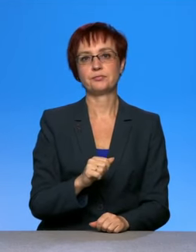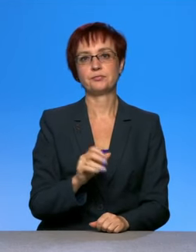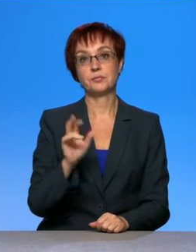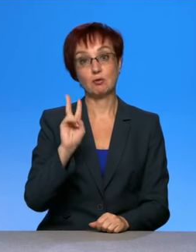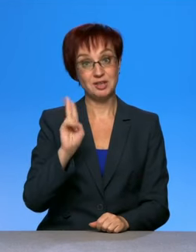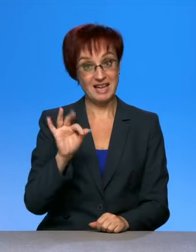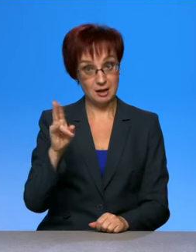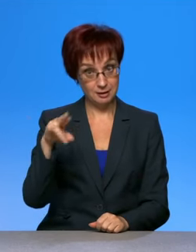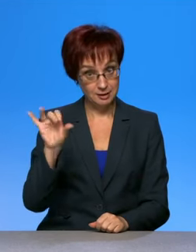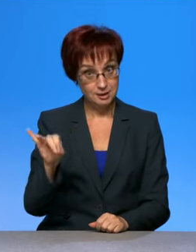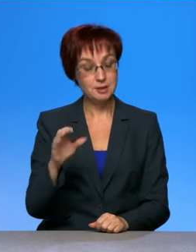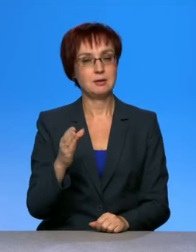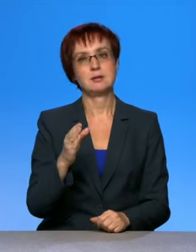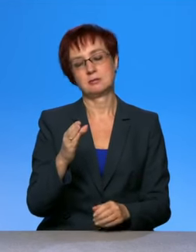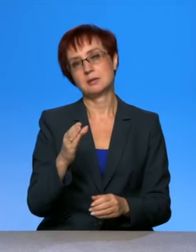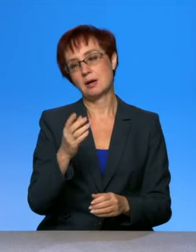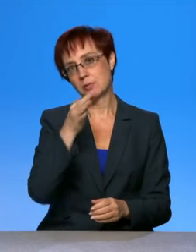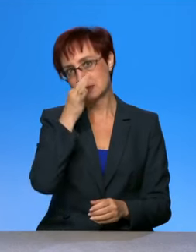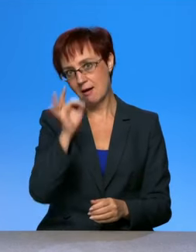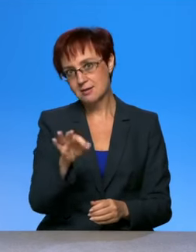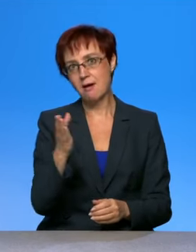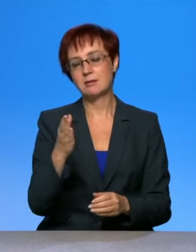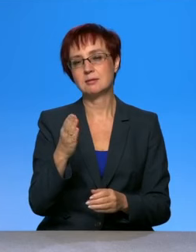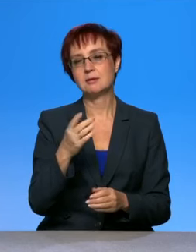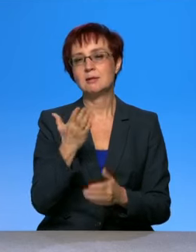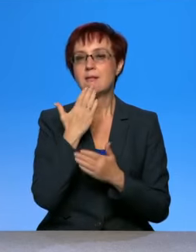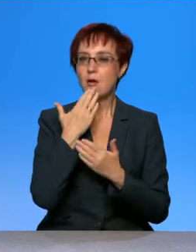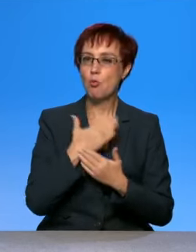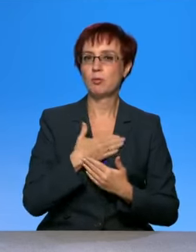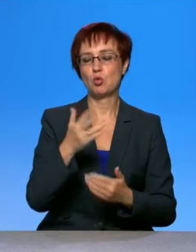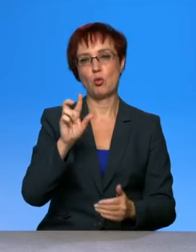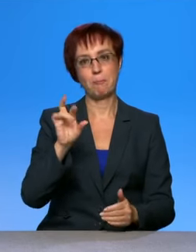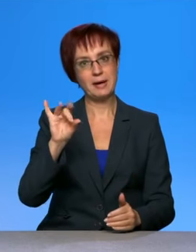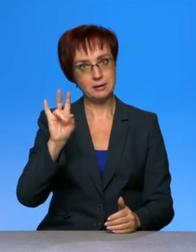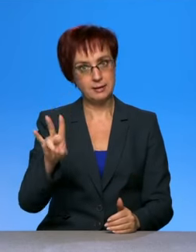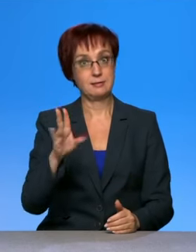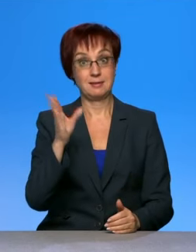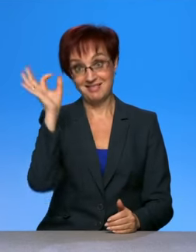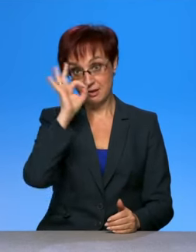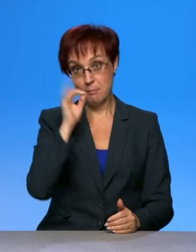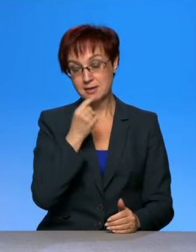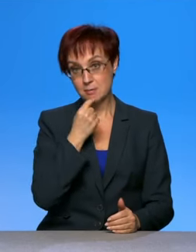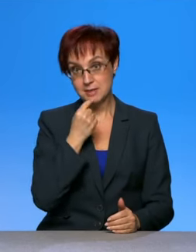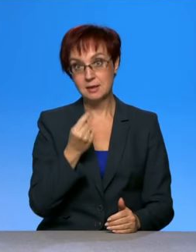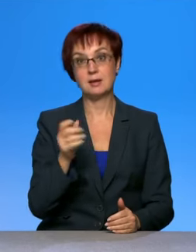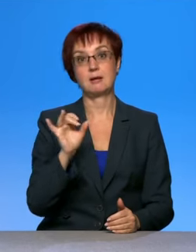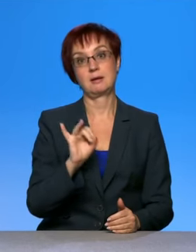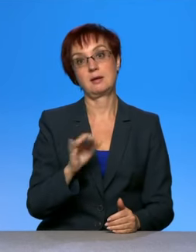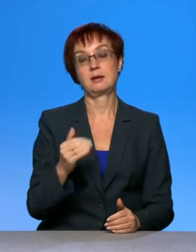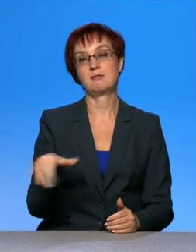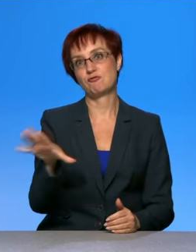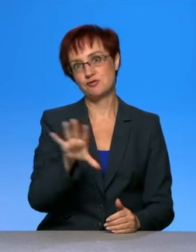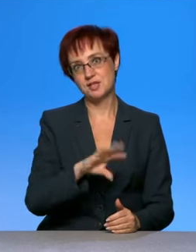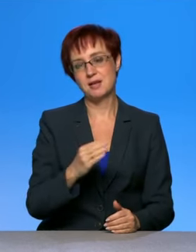произнёс эти слова и завоевал симпатии всех Берлин сов всегда и на всю оставшуюся жизнь и бранта